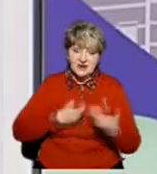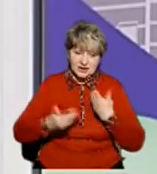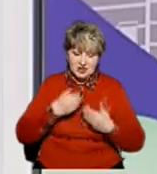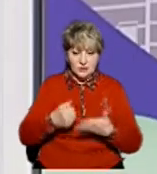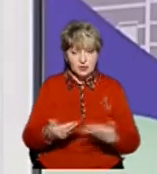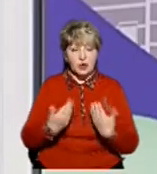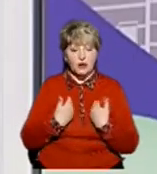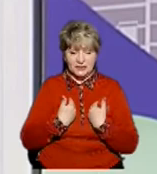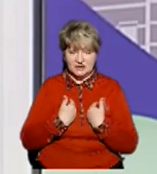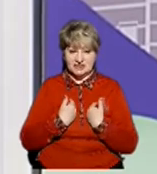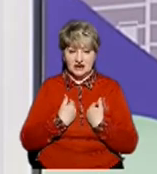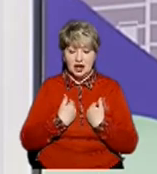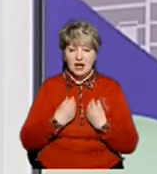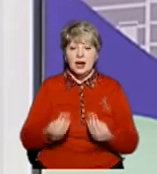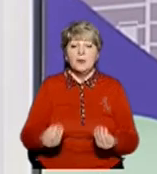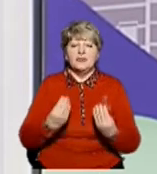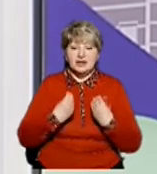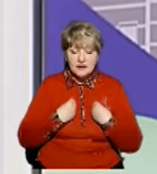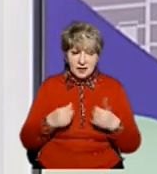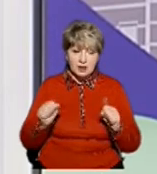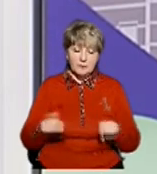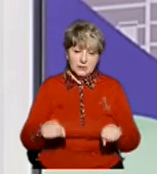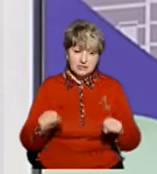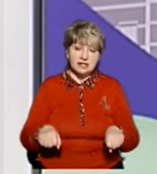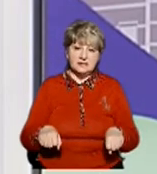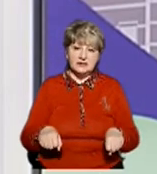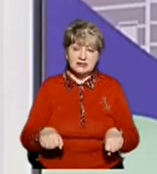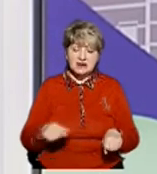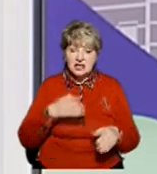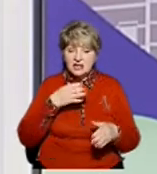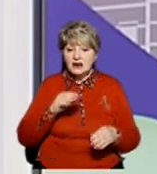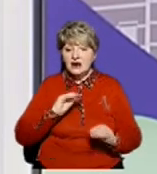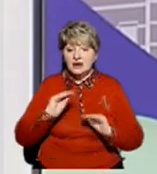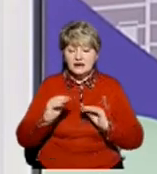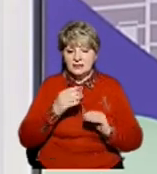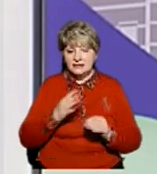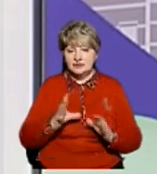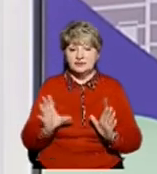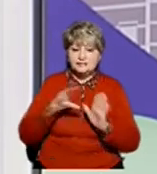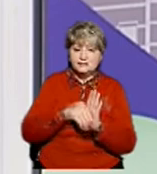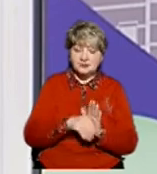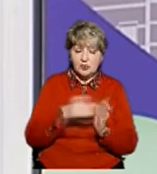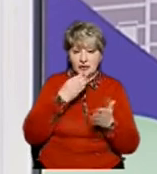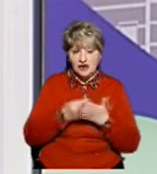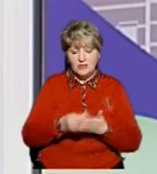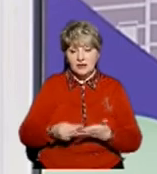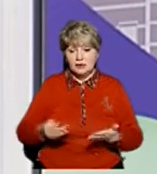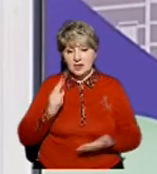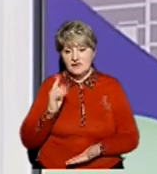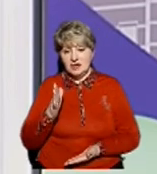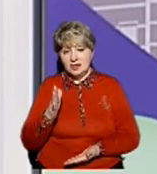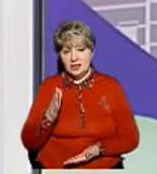нас, ну, надавали можливість свої, розмістити в своєму житлі. До